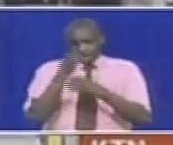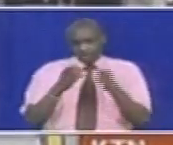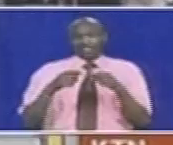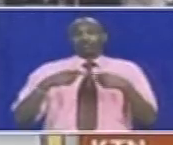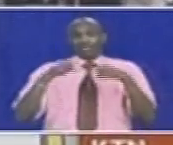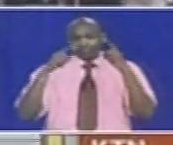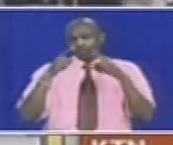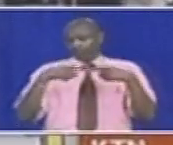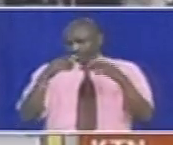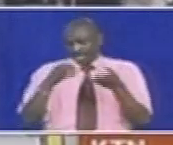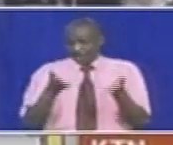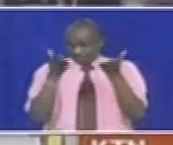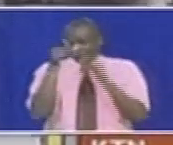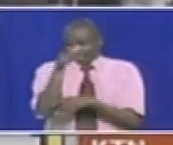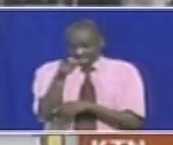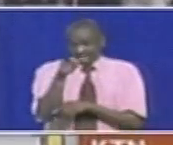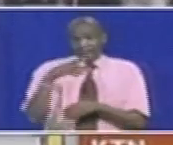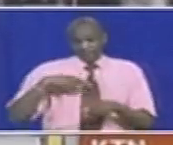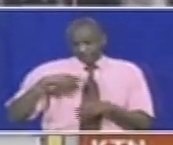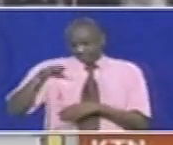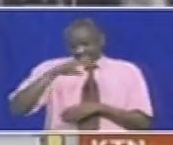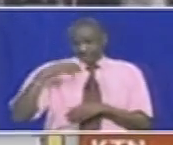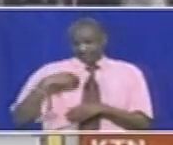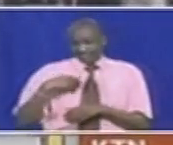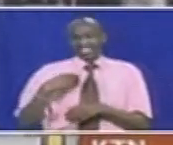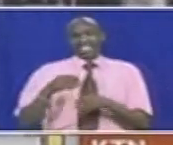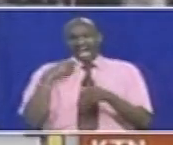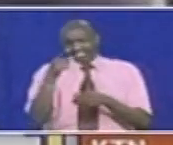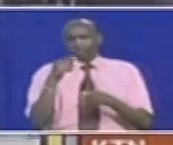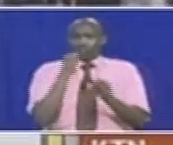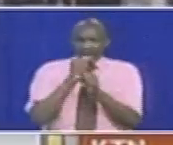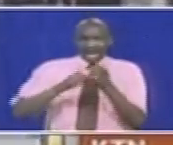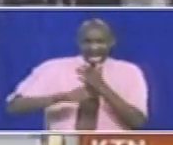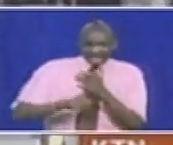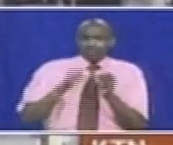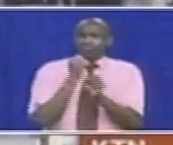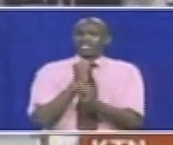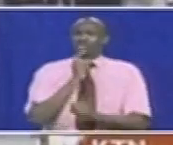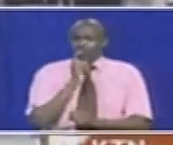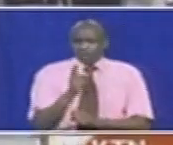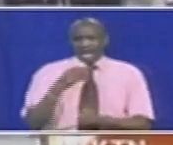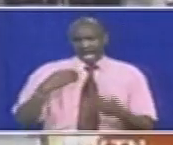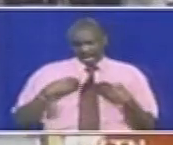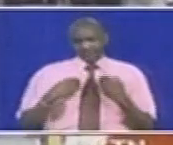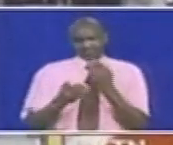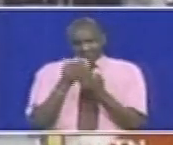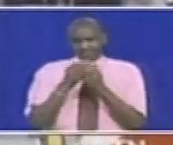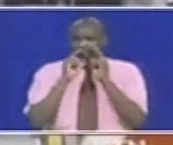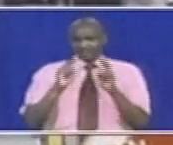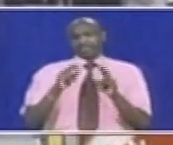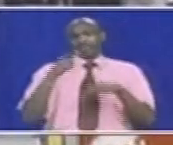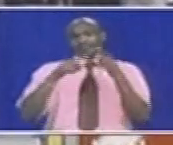unakuzwa, huku watu kutoka eneo hili wakihimizwa kufanya hima na kujikakamua kuhakikisha kuwa wanakuza kaunti